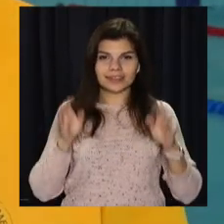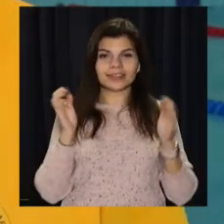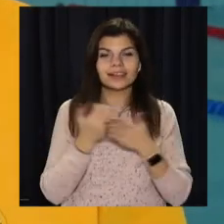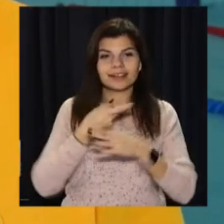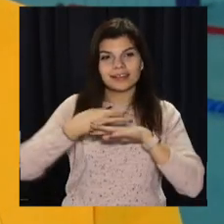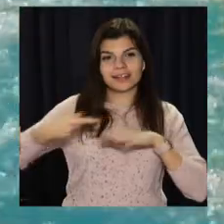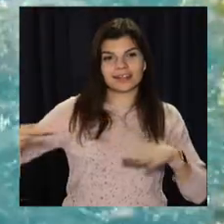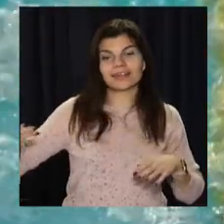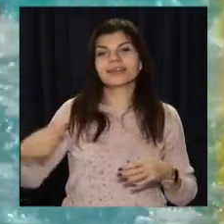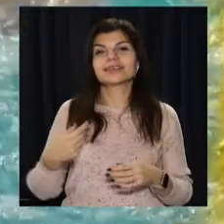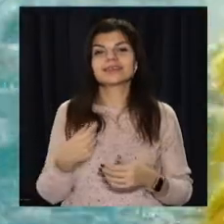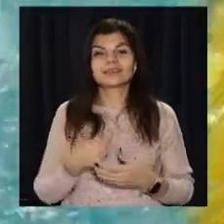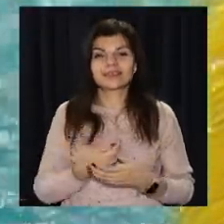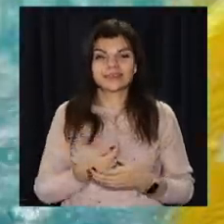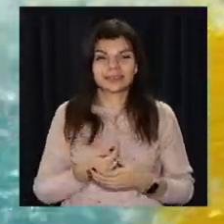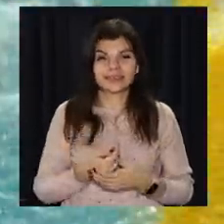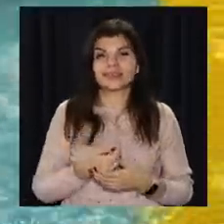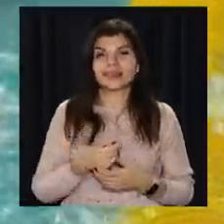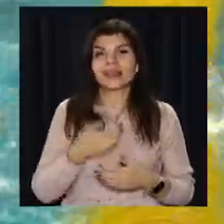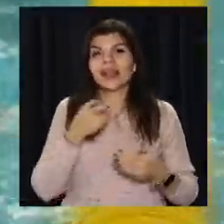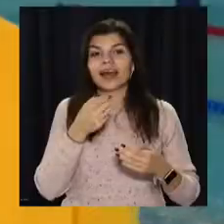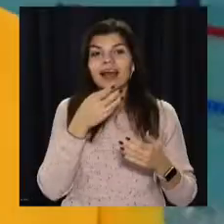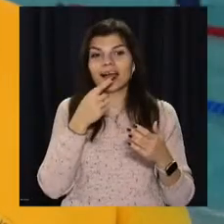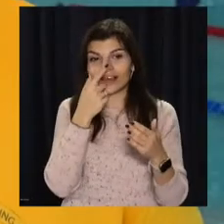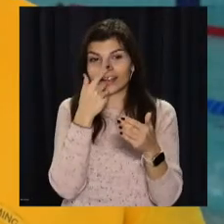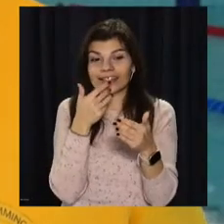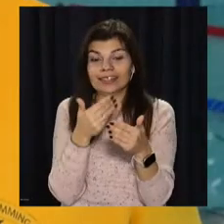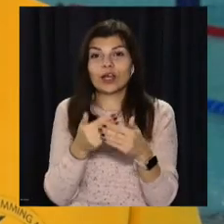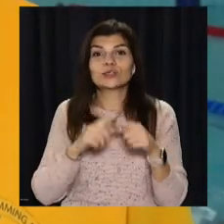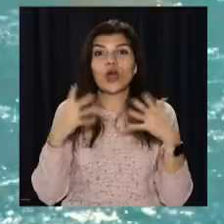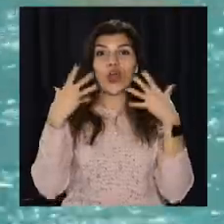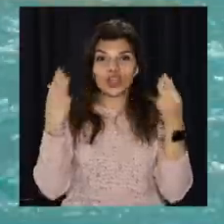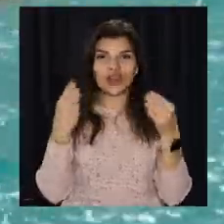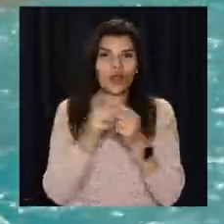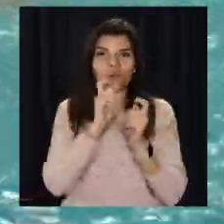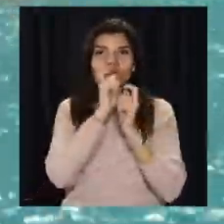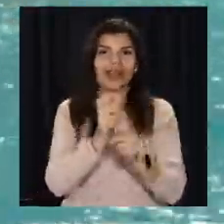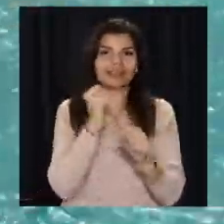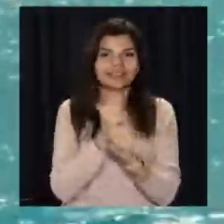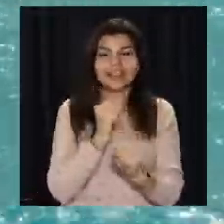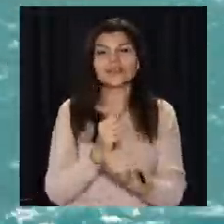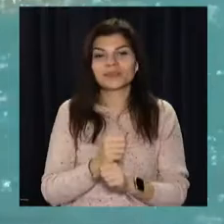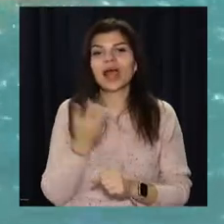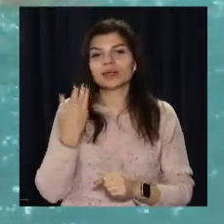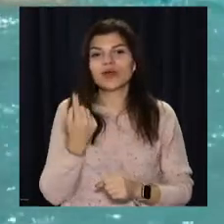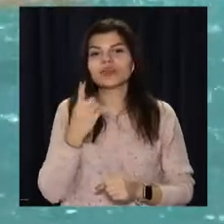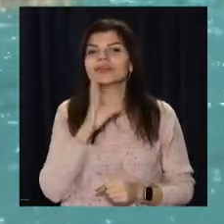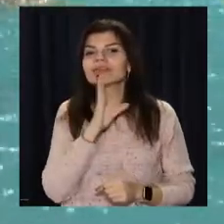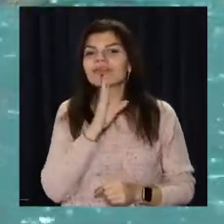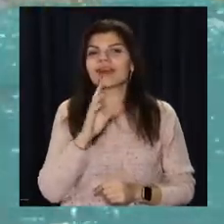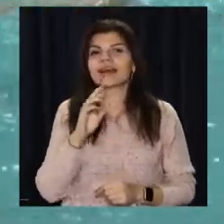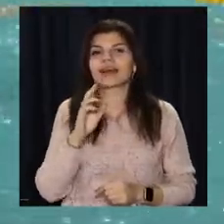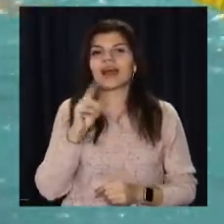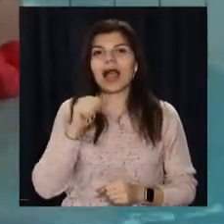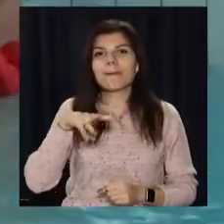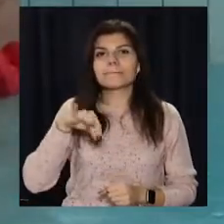Останній день вже. Канун свого дня рождения сам себе сделал такой подарок. Ще одна вихованка тренера Каміла Ісаєва